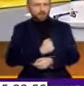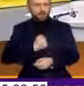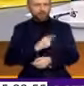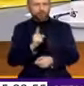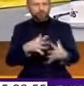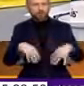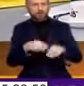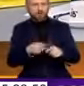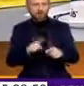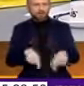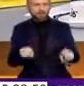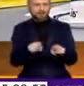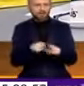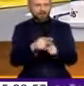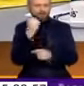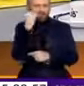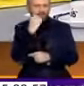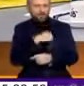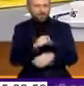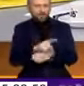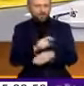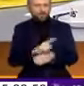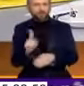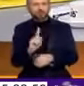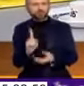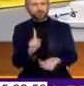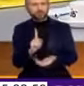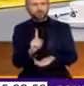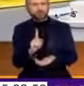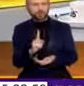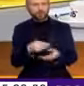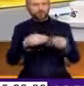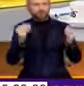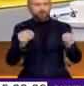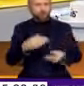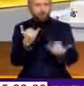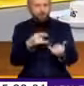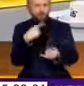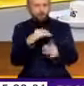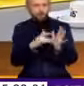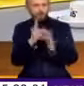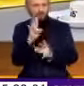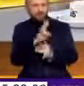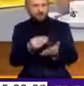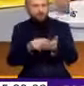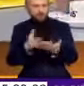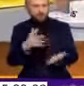що сім'я – це така ретроградна функція, що шлюб, ми якщо говорили про християнські цінності,